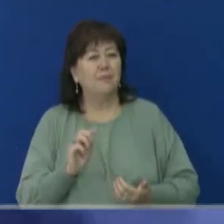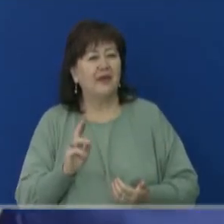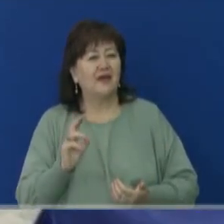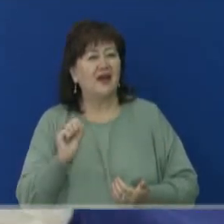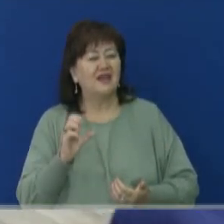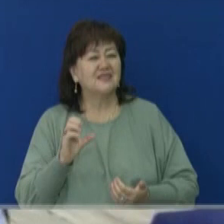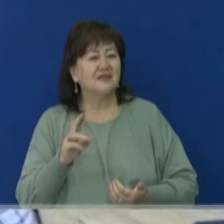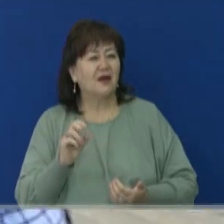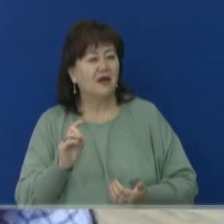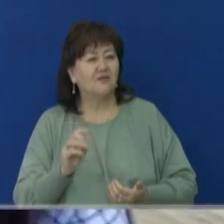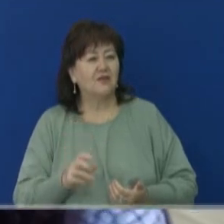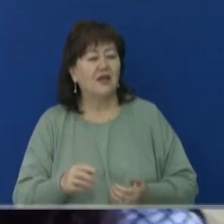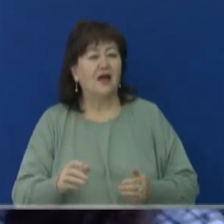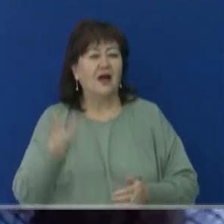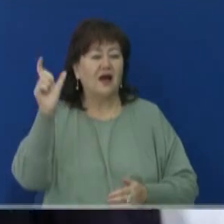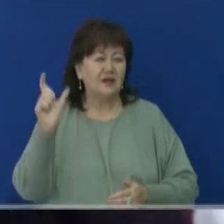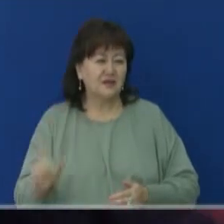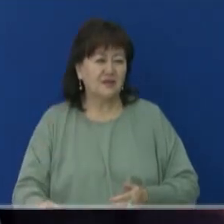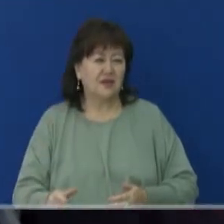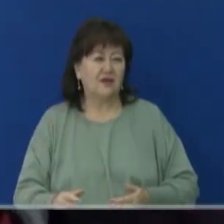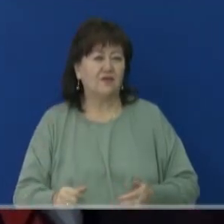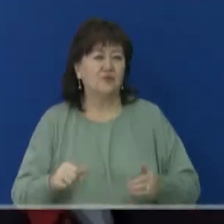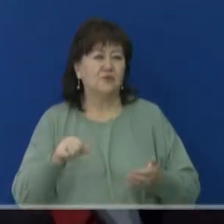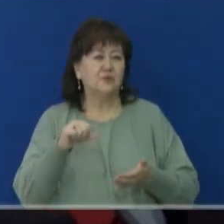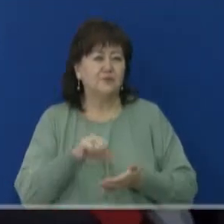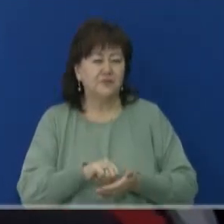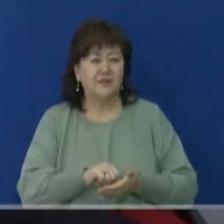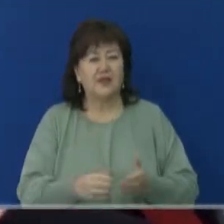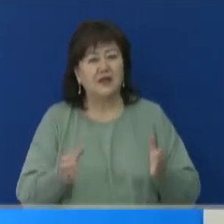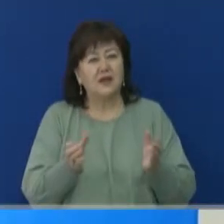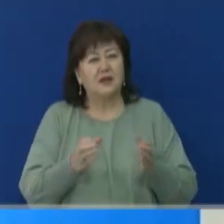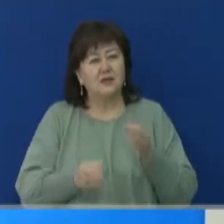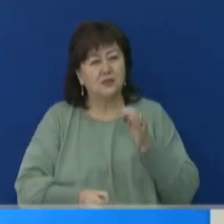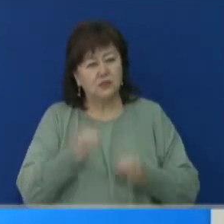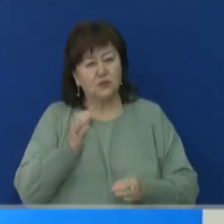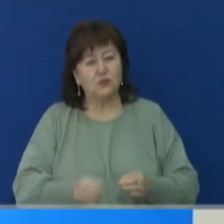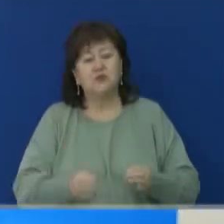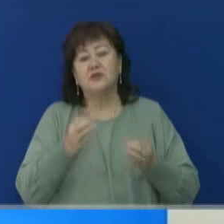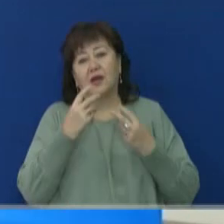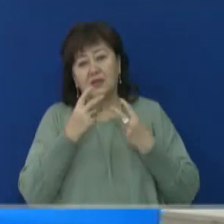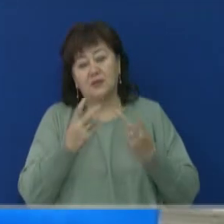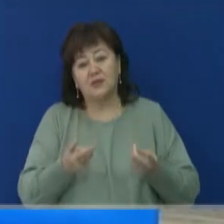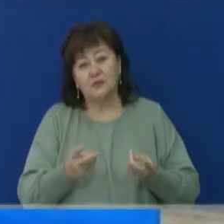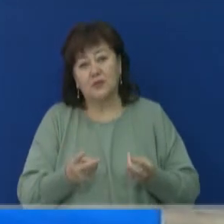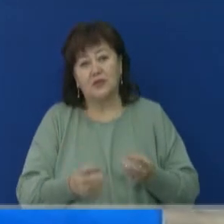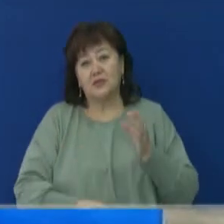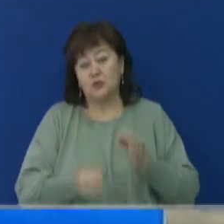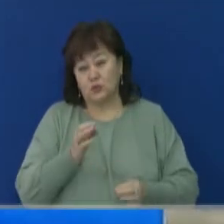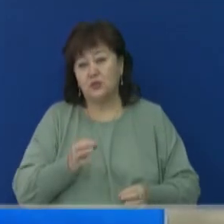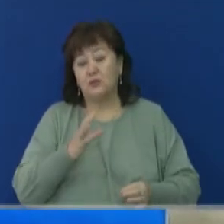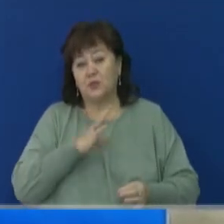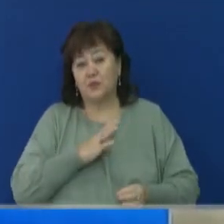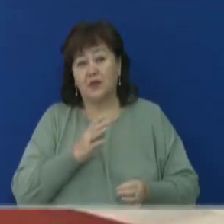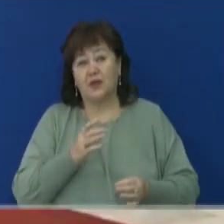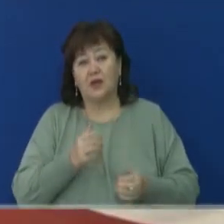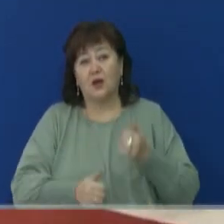Асқар Алтай, ақын Әлібек Қаңтарбай сынды ақын жазушылардан құрылған қазылар алқасы көркем шығармаларға төрелік етті. Байқау